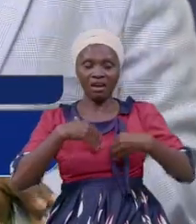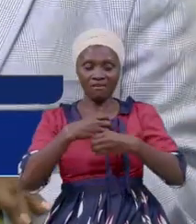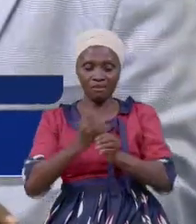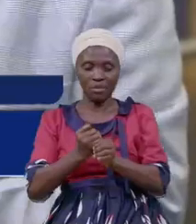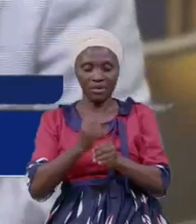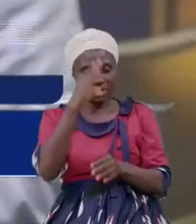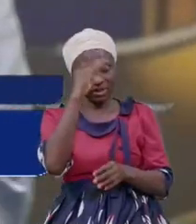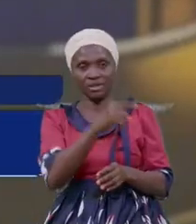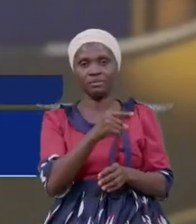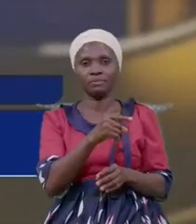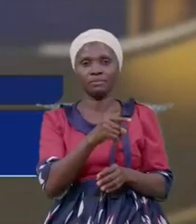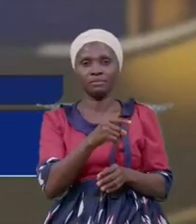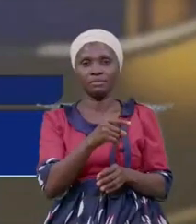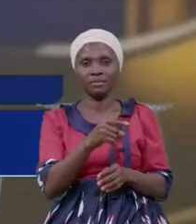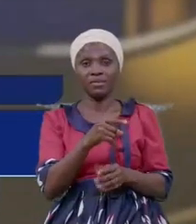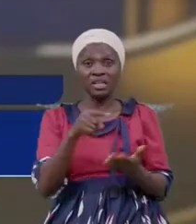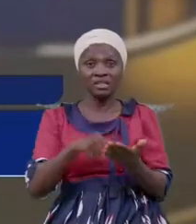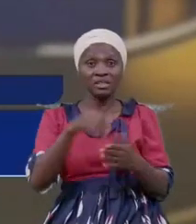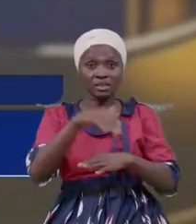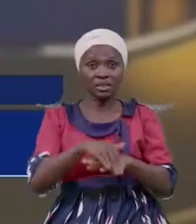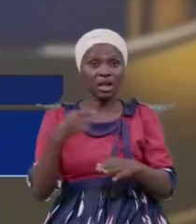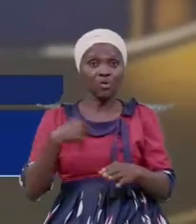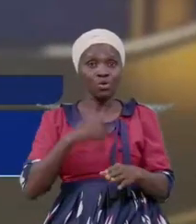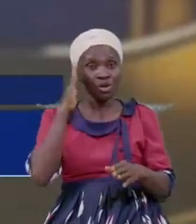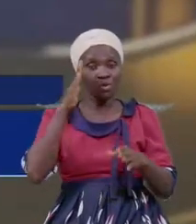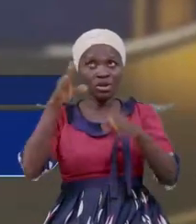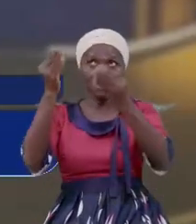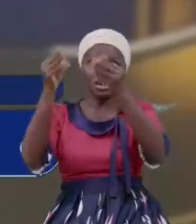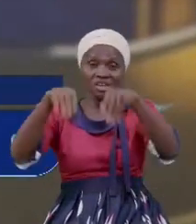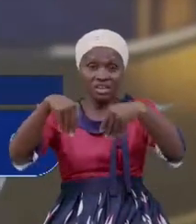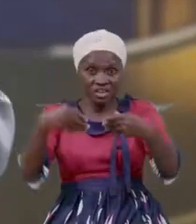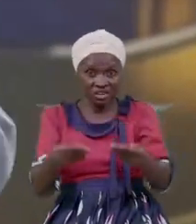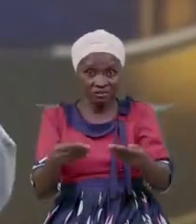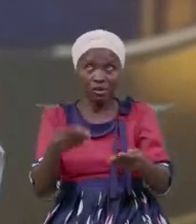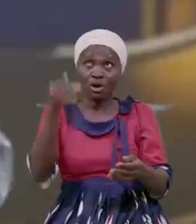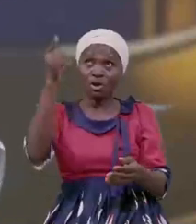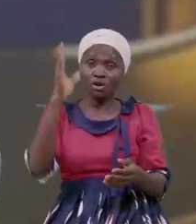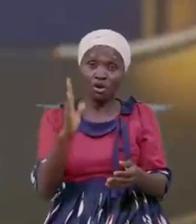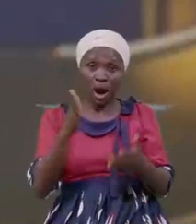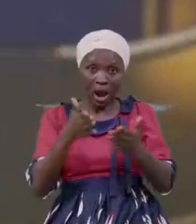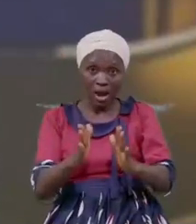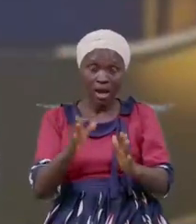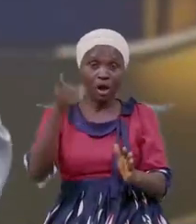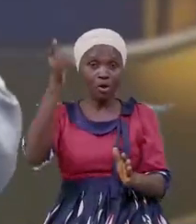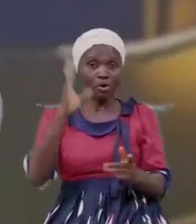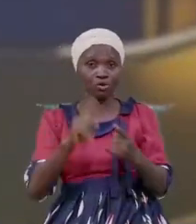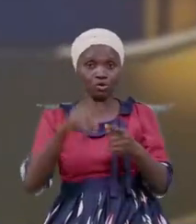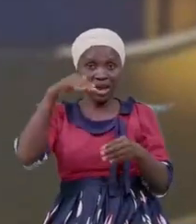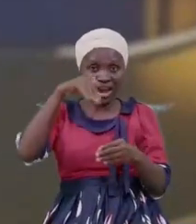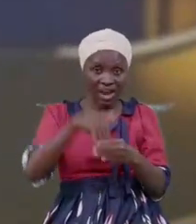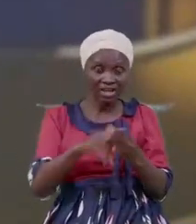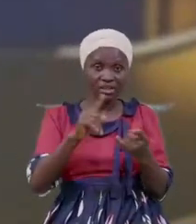nous allons donner la chance à Dieu ce soir de rentrer dans ton territoire et